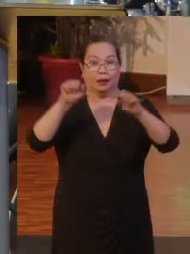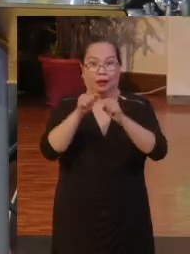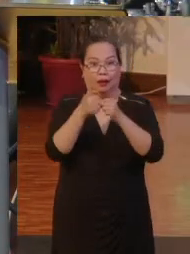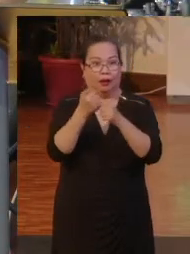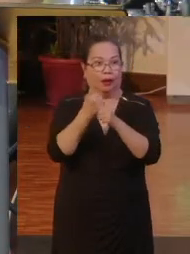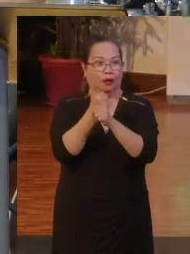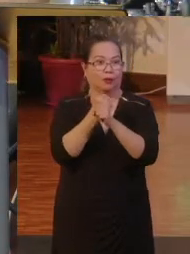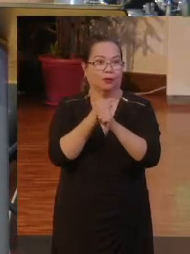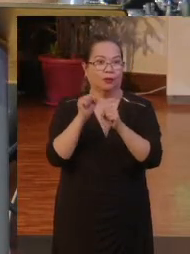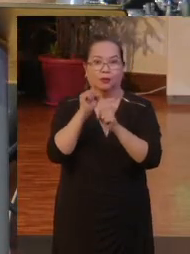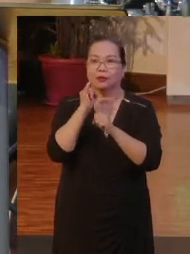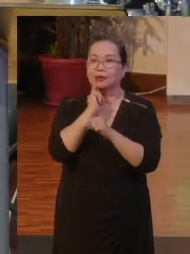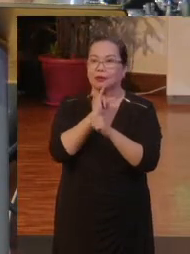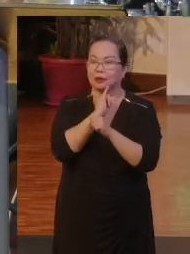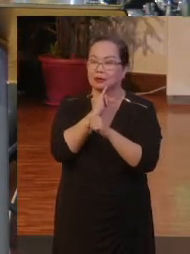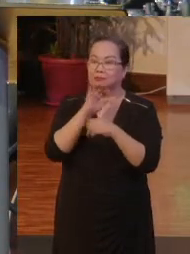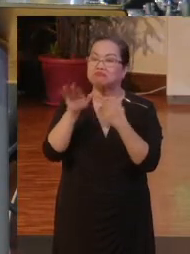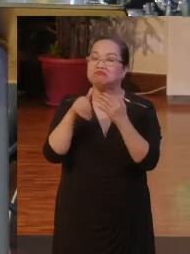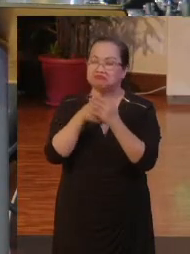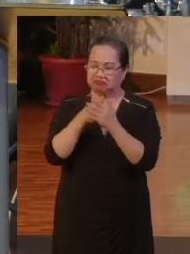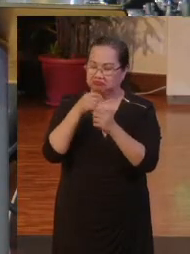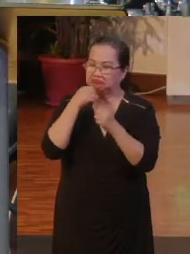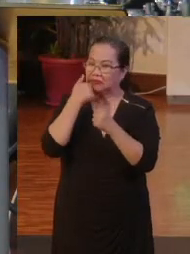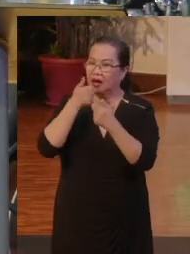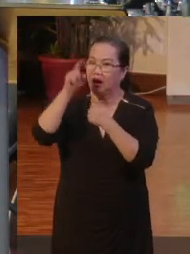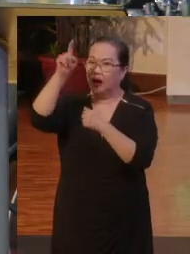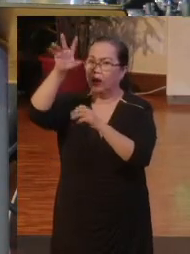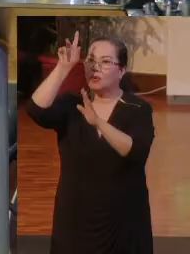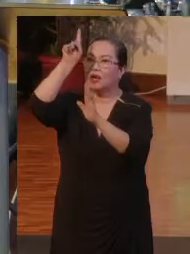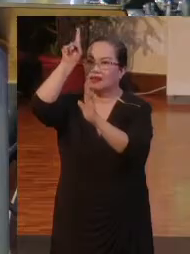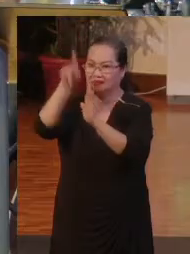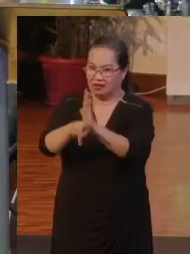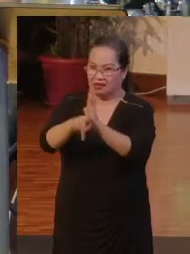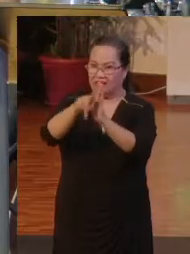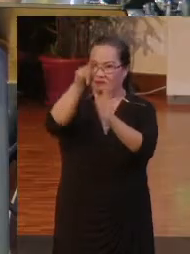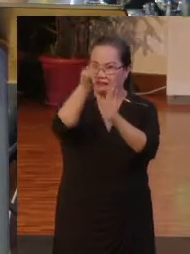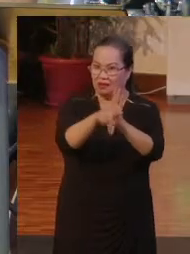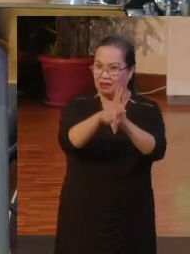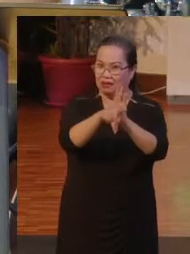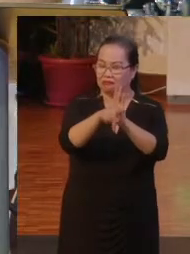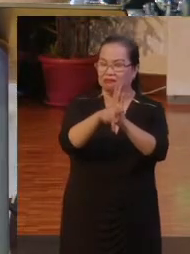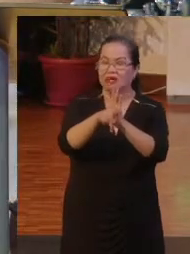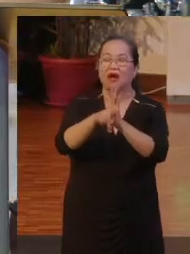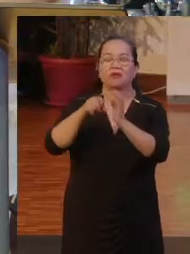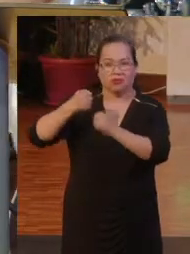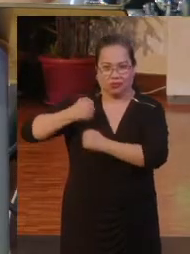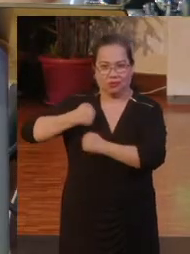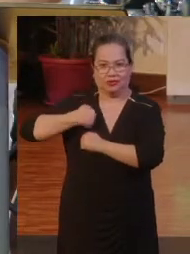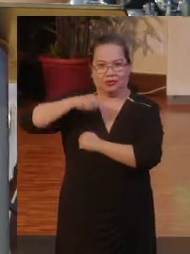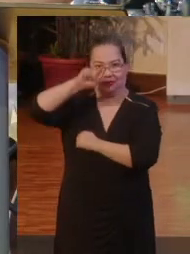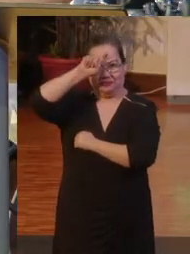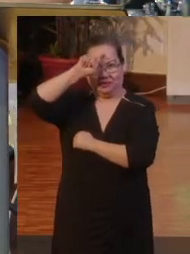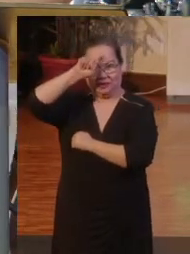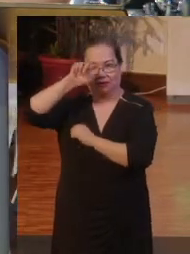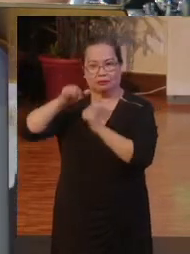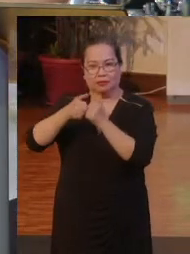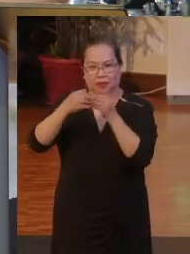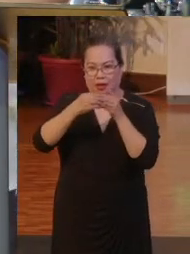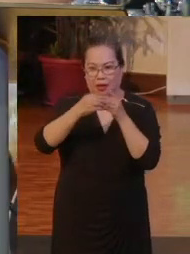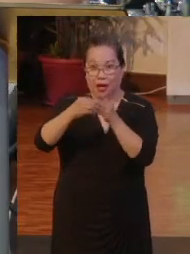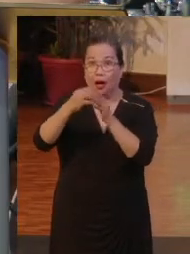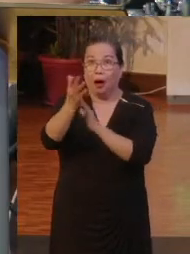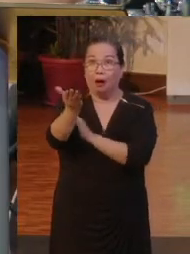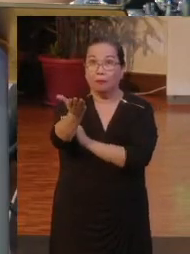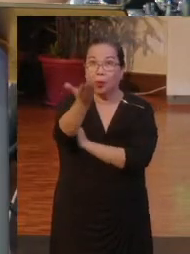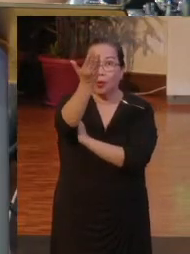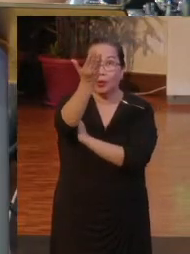Israel. Nakita nila kung paano pinatay ng Diyos ang lahat ng sumusunod sa kanila. Kung paano sila denied in the morning